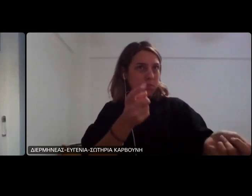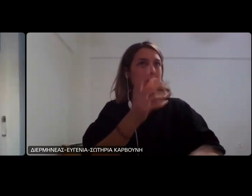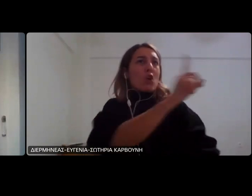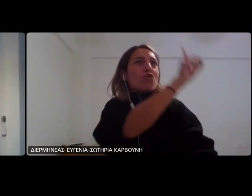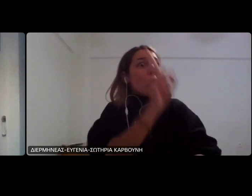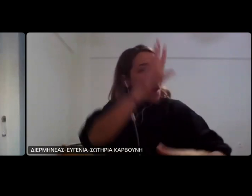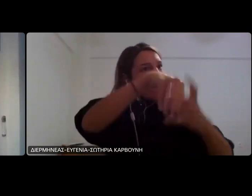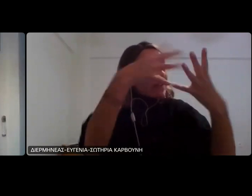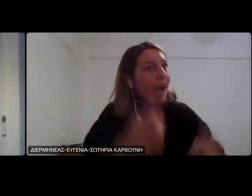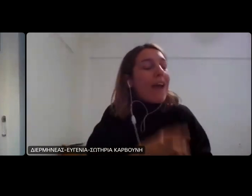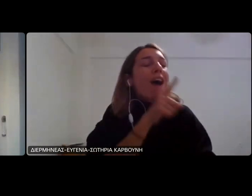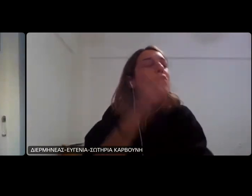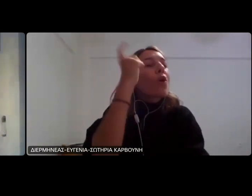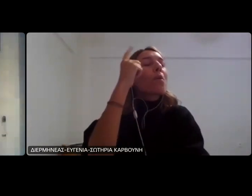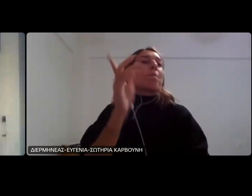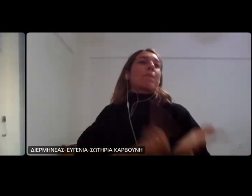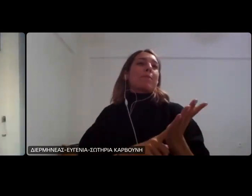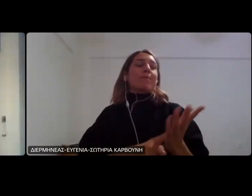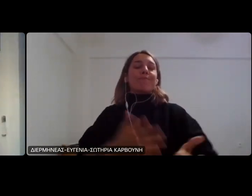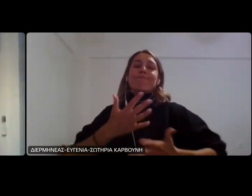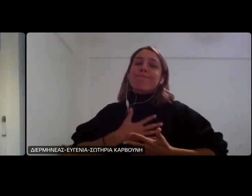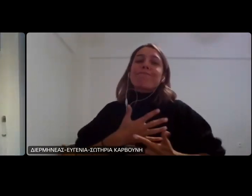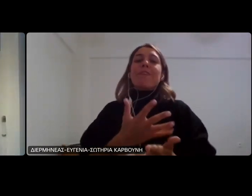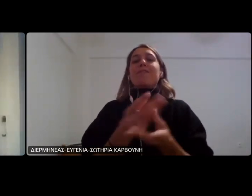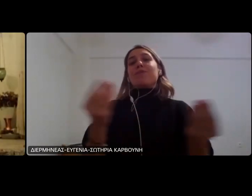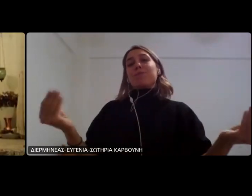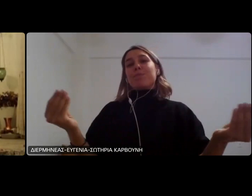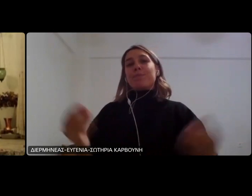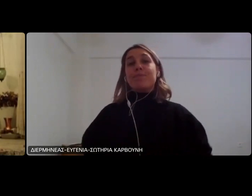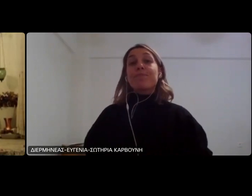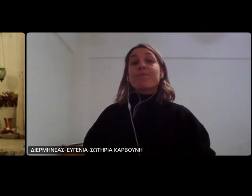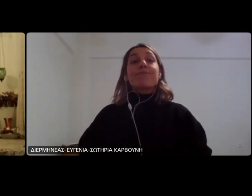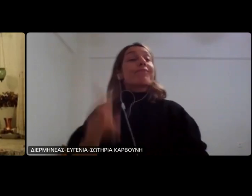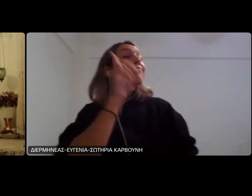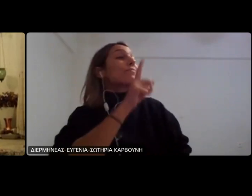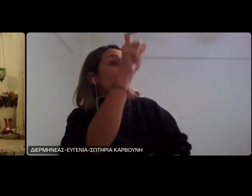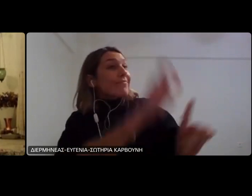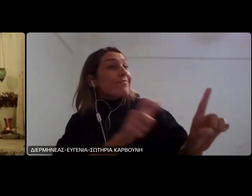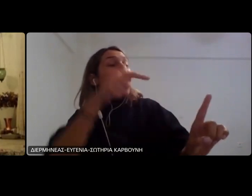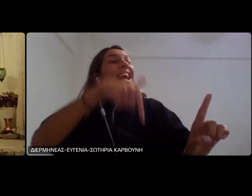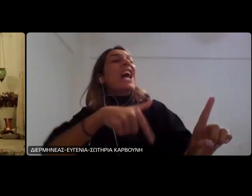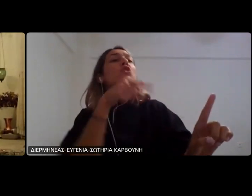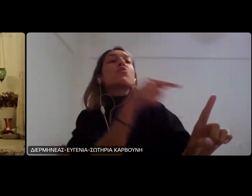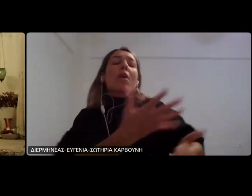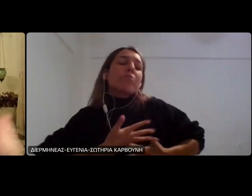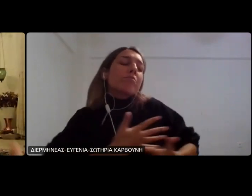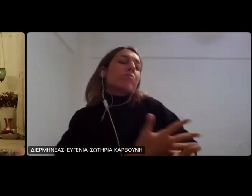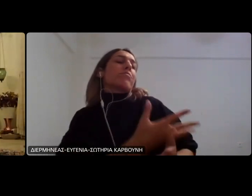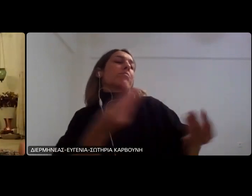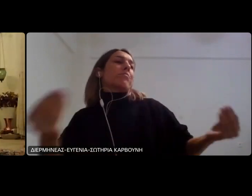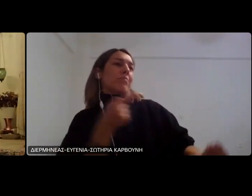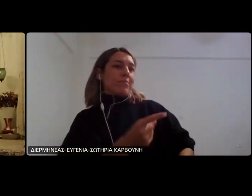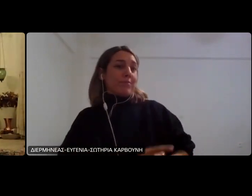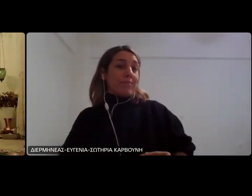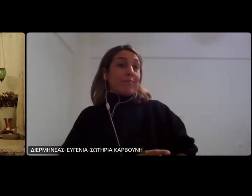των ανθρώπων. Ευχαριστώ πολύ. Ευχαριστούμε πάρα πολύ την κυρία Γκασούκα για αυτήν την γενική τοποθέτηση που